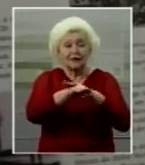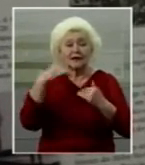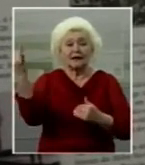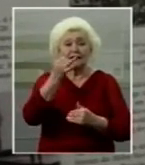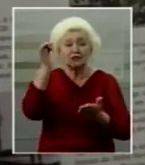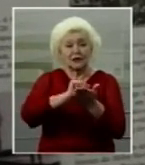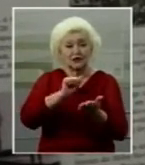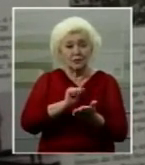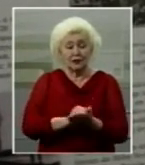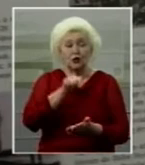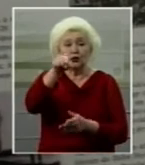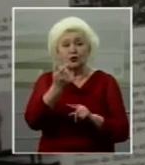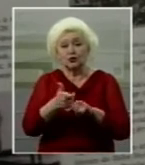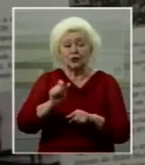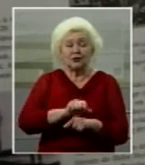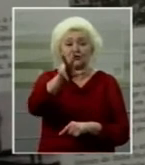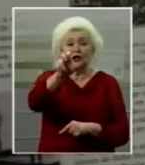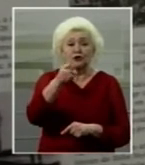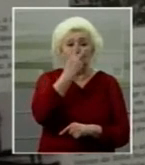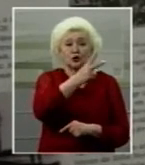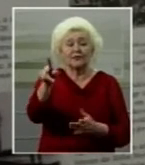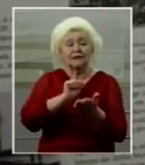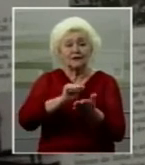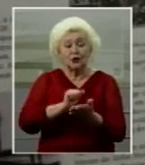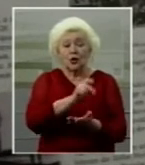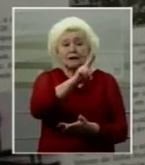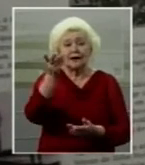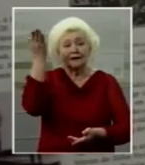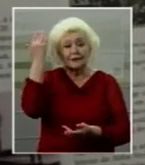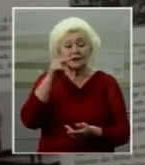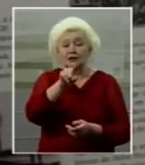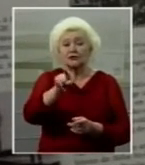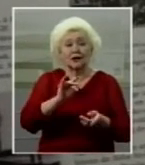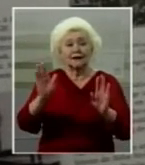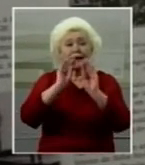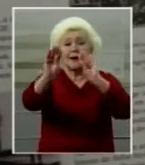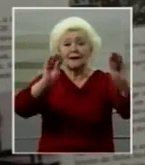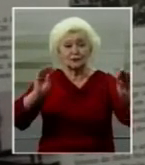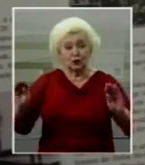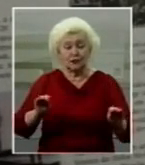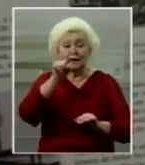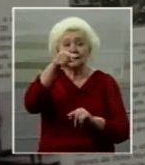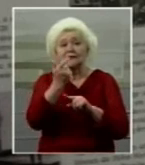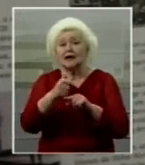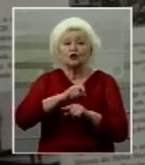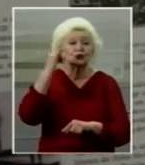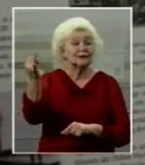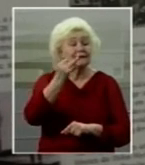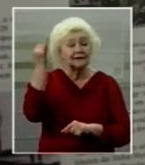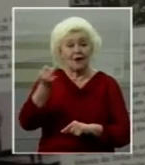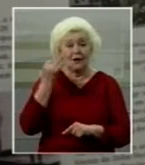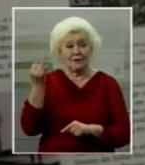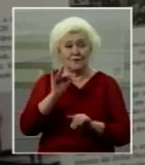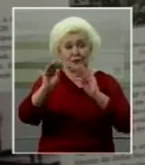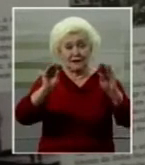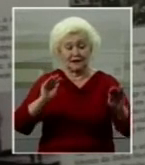історичними документами. Тут більше 300 видів документів, які раніше не експонувалися. Це дуже цікава виставка,